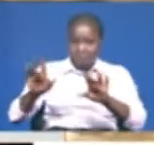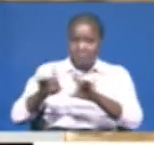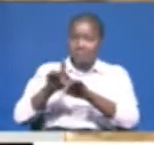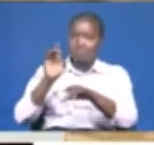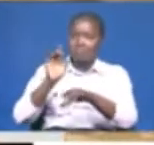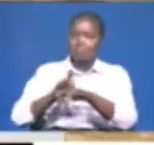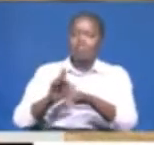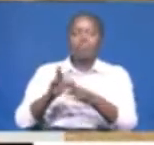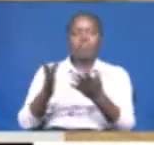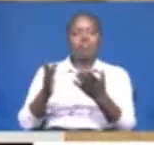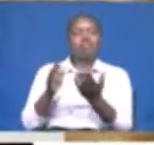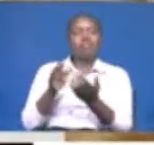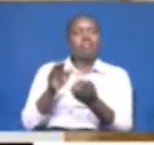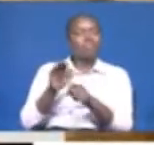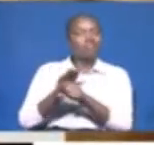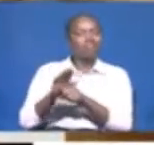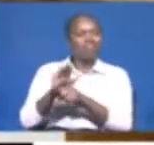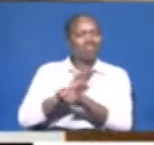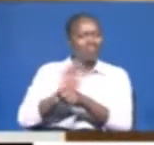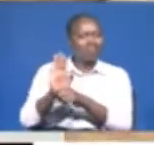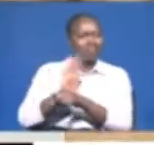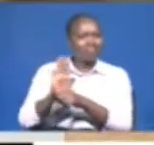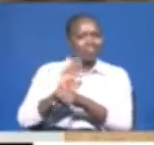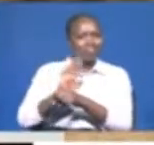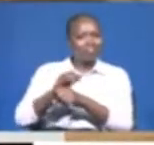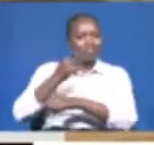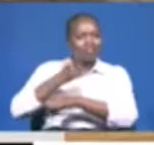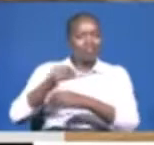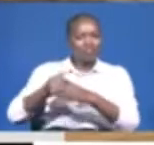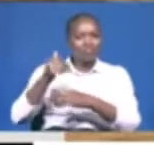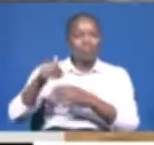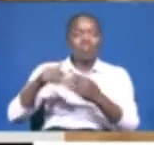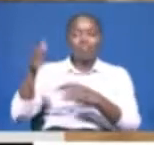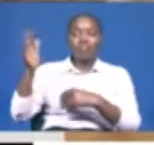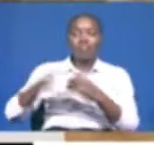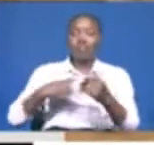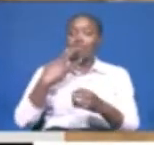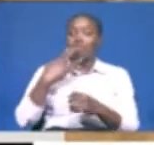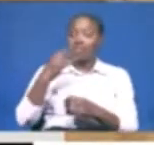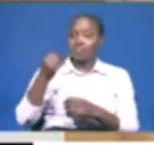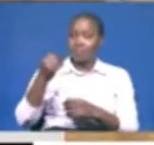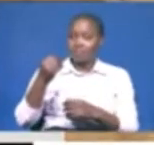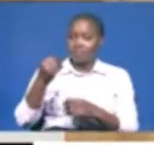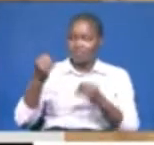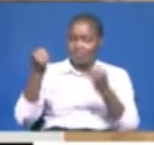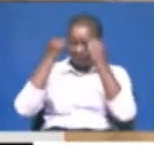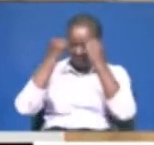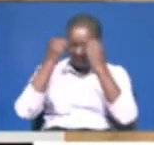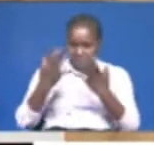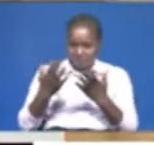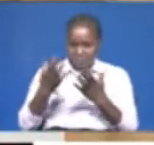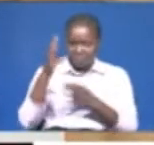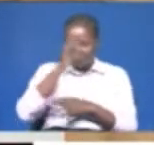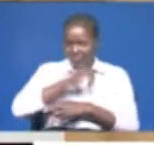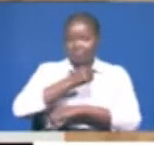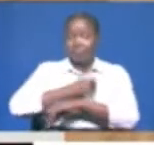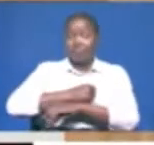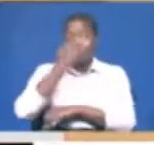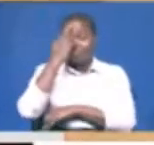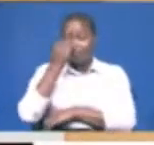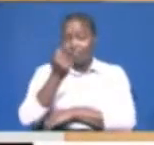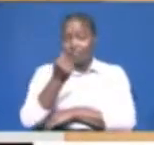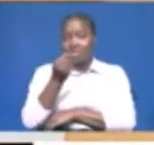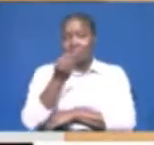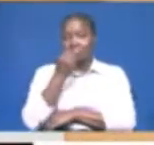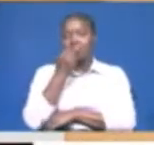already packed school calendar, with more than 400 pupils from Kajiado's South Sub-County said to be out of school for lack of food, and